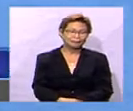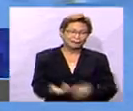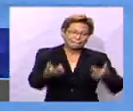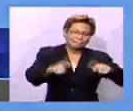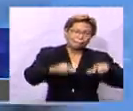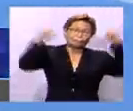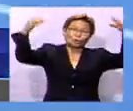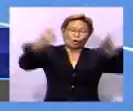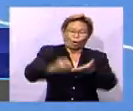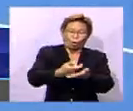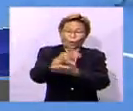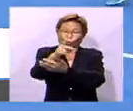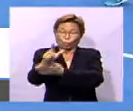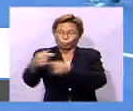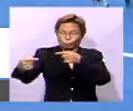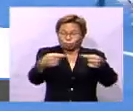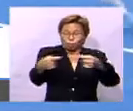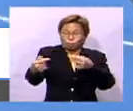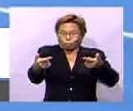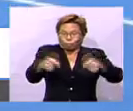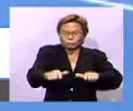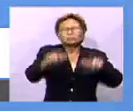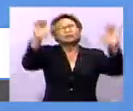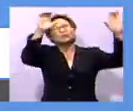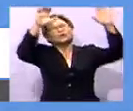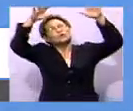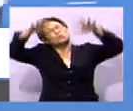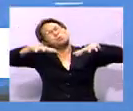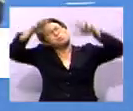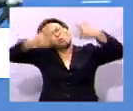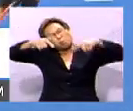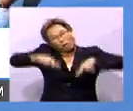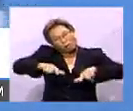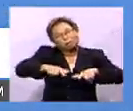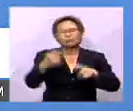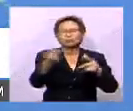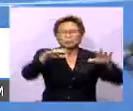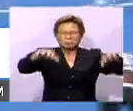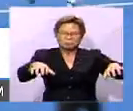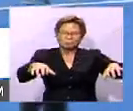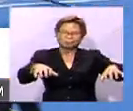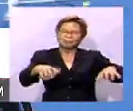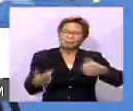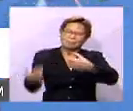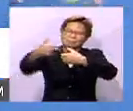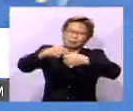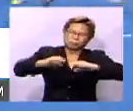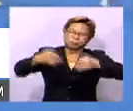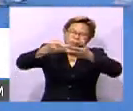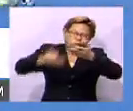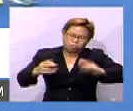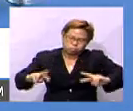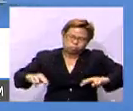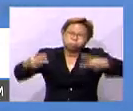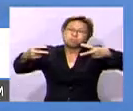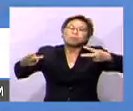Berlangsung di Stadium Hoki Kuala Lumpur, perlawanan berlangsung dalam keadaan cuaca hujan. Kedua-dua pasukan gagal menempatkan diri ke separuh akhir dan merupakan perlawanan